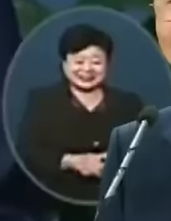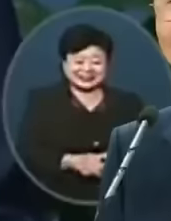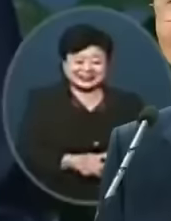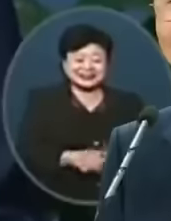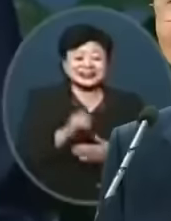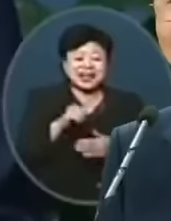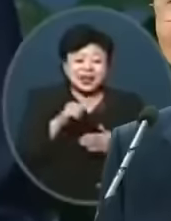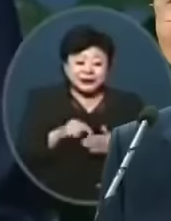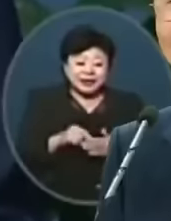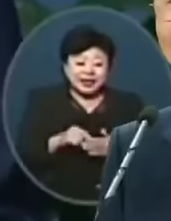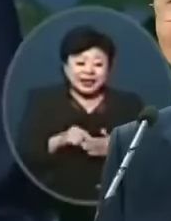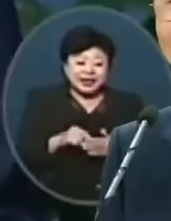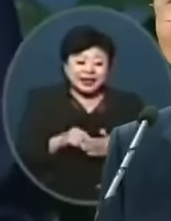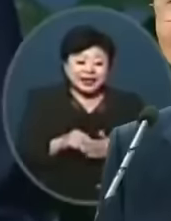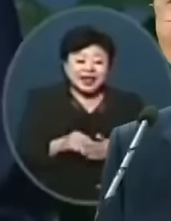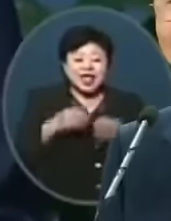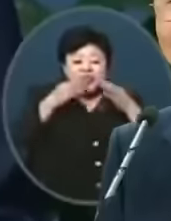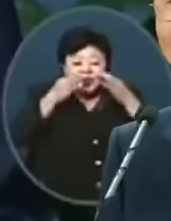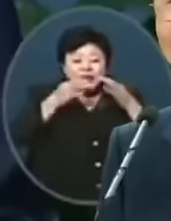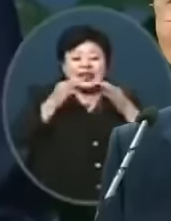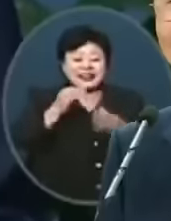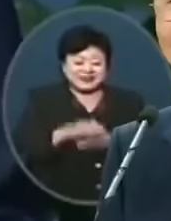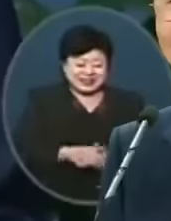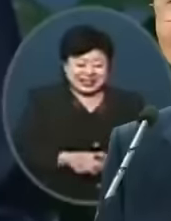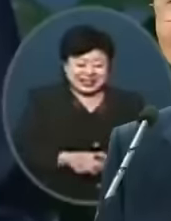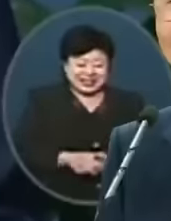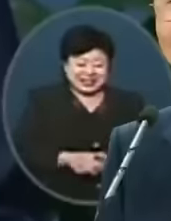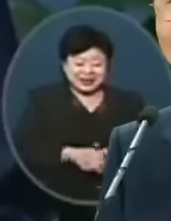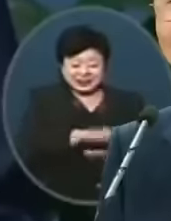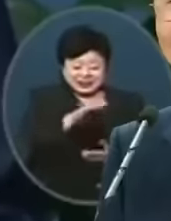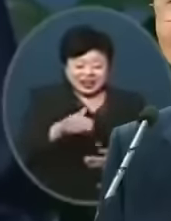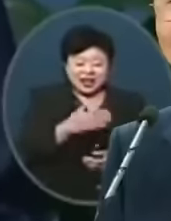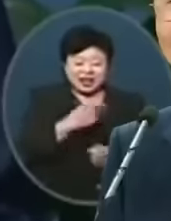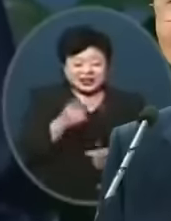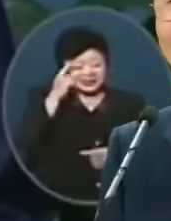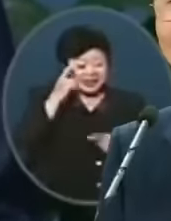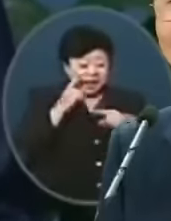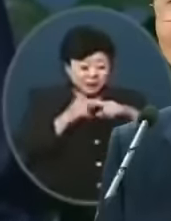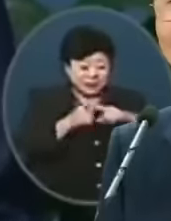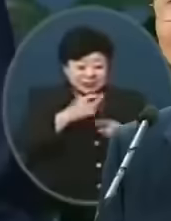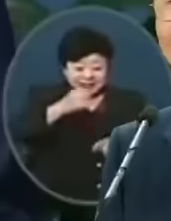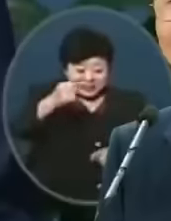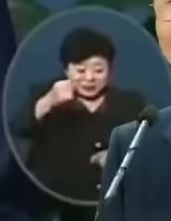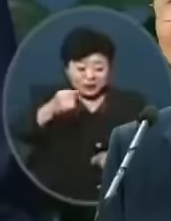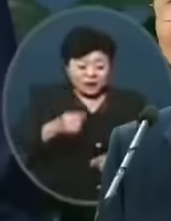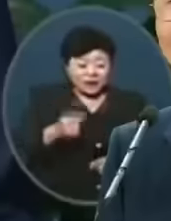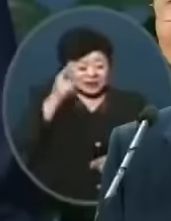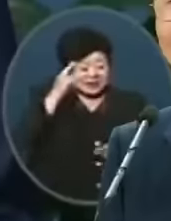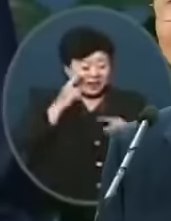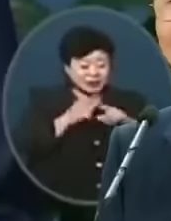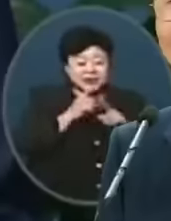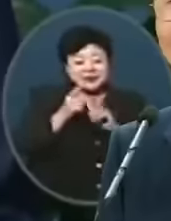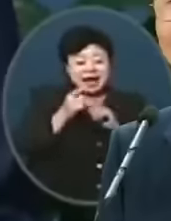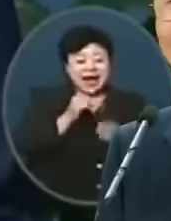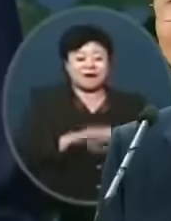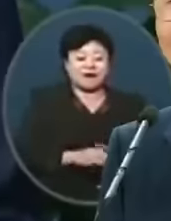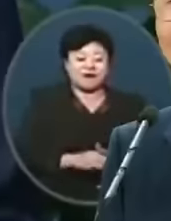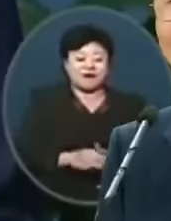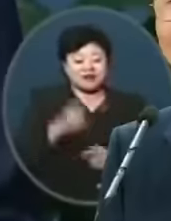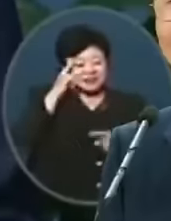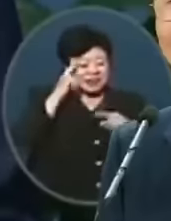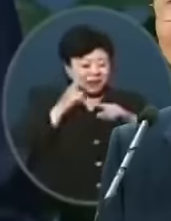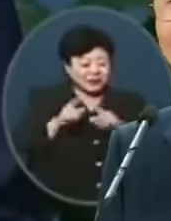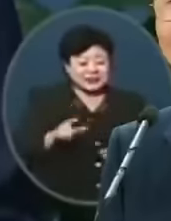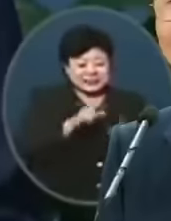그 가운데서 우리가 노력을 해야 되는 것입니다. 우리가 긍정적으로 생각하고 긍정적으로 말하고